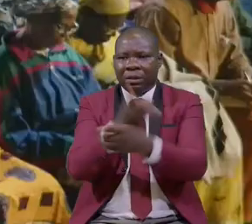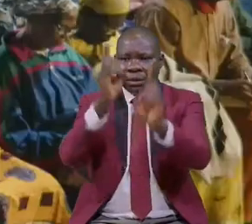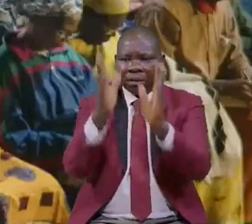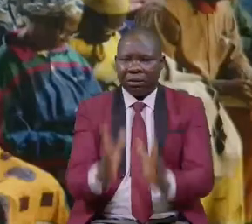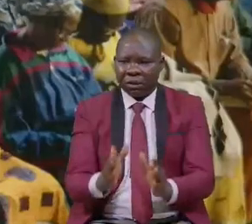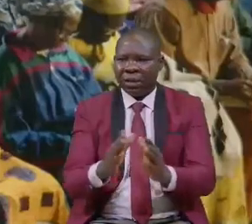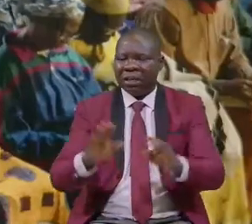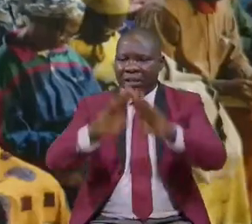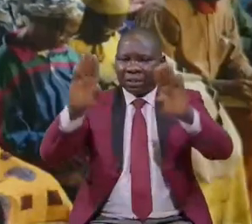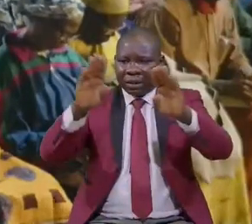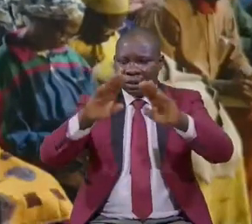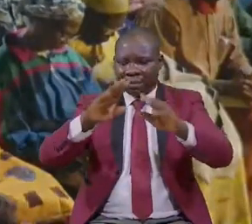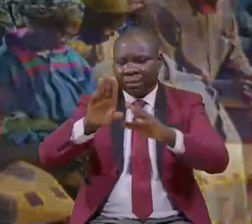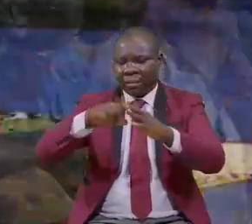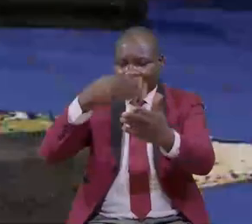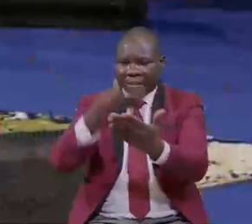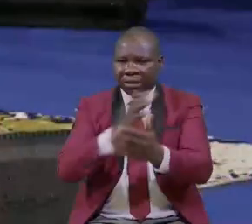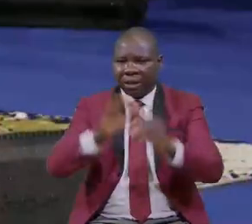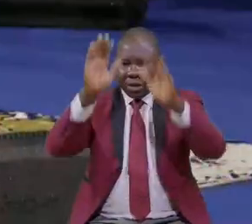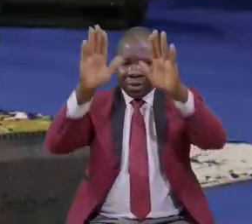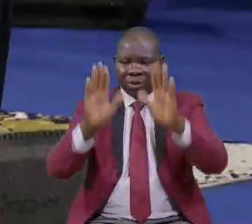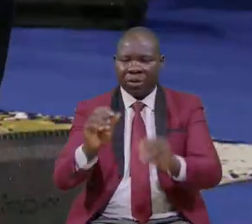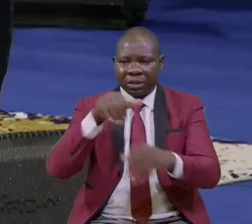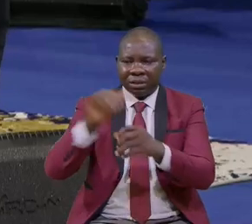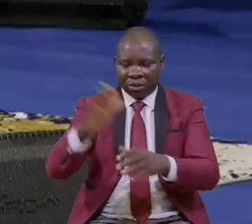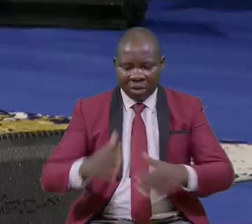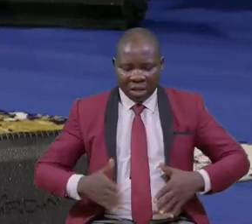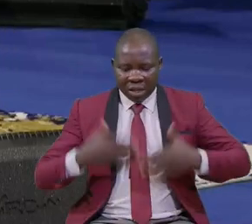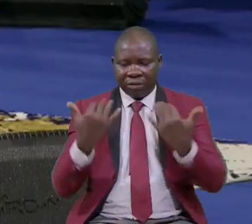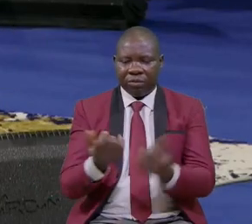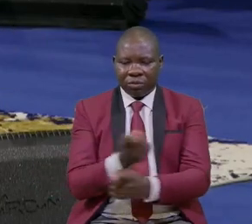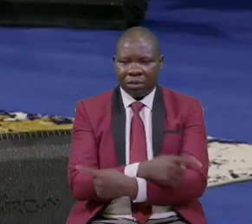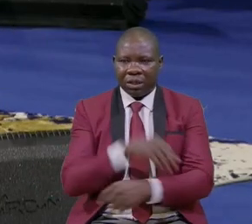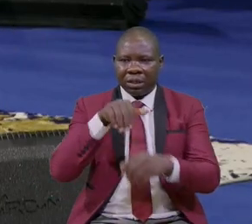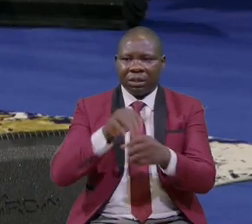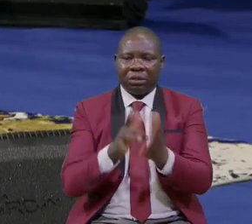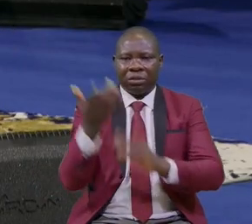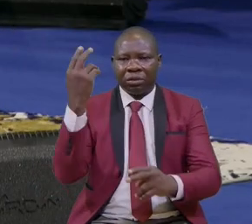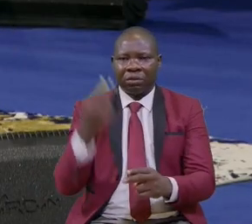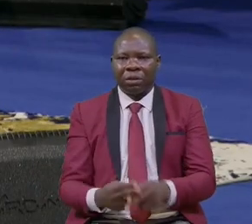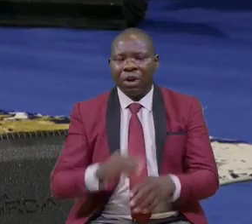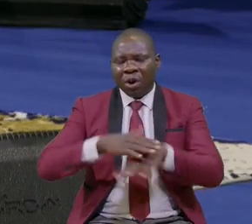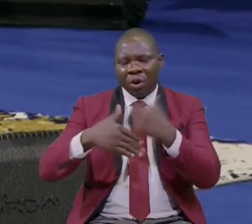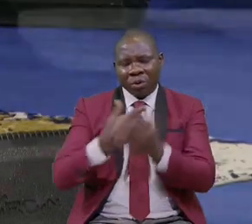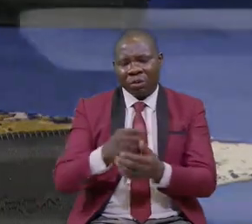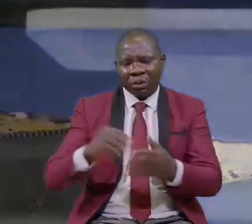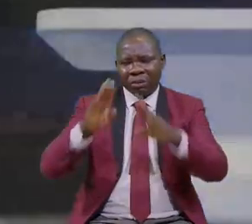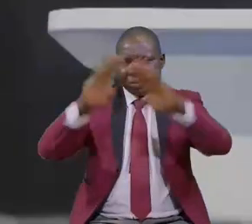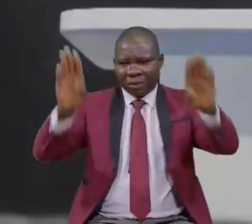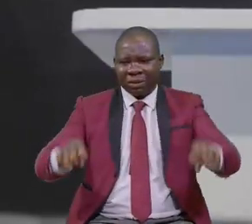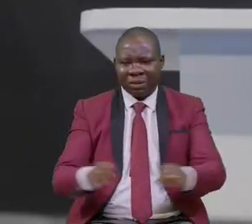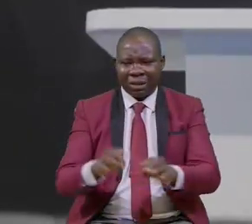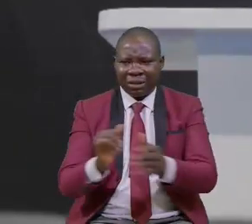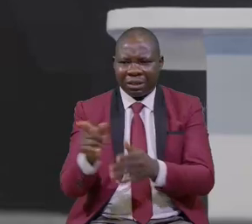au nom de Jésus. Signes et prodiges. Pour les autres signes, les autres flèches,